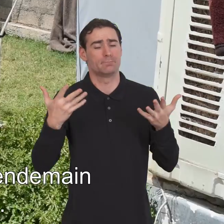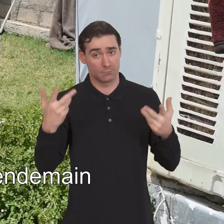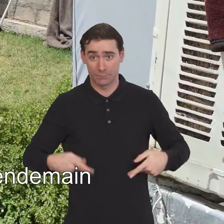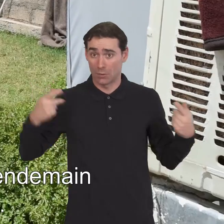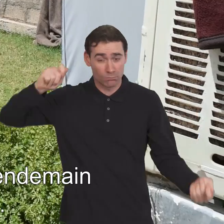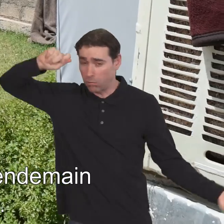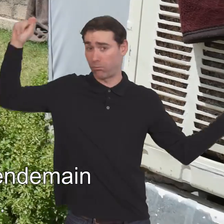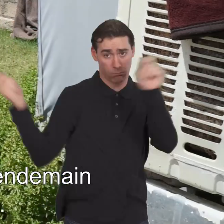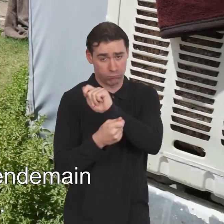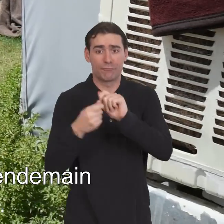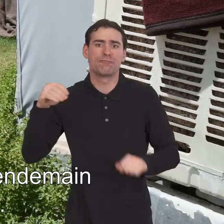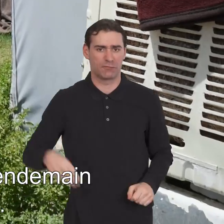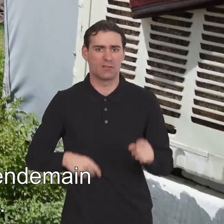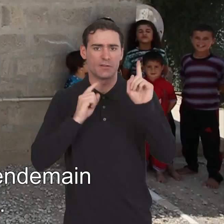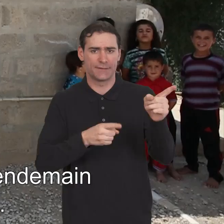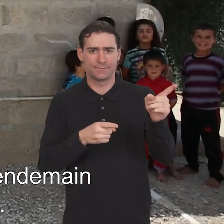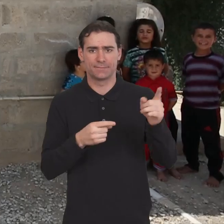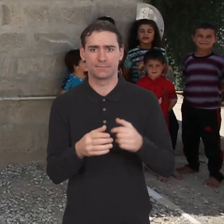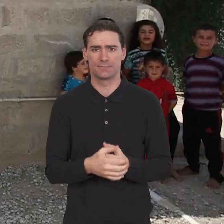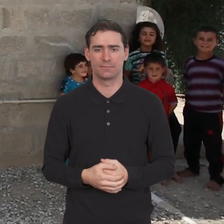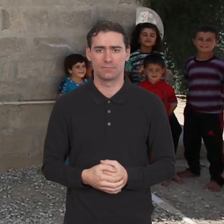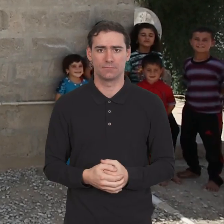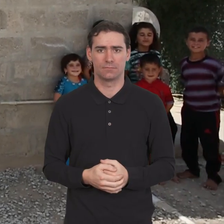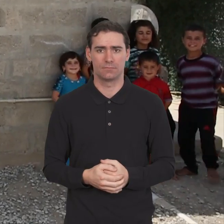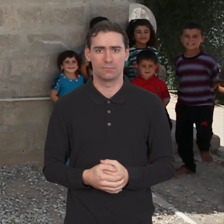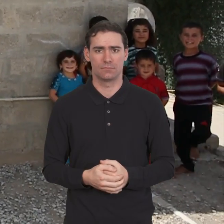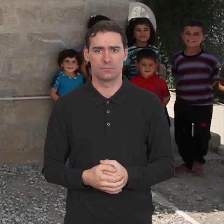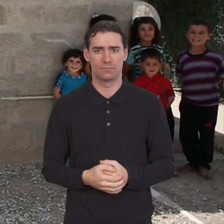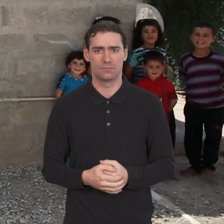leur vie basculer du jour au lendemain à cause de la guerre.